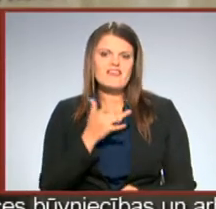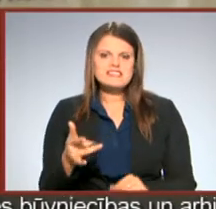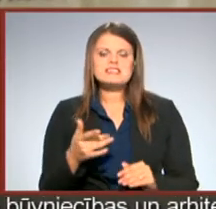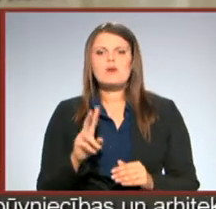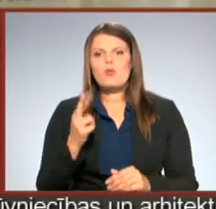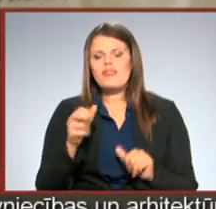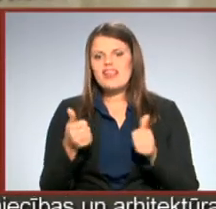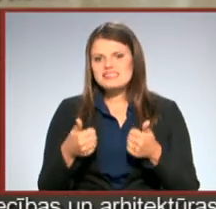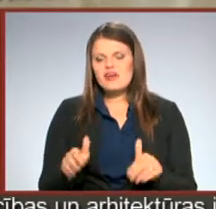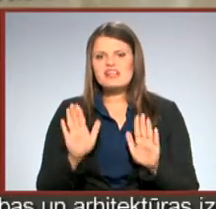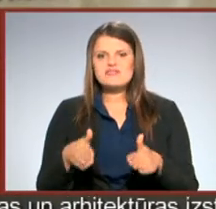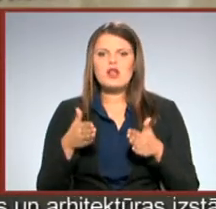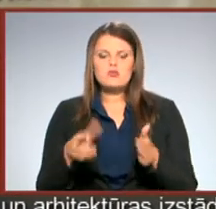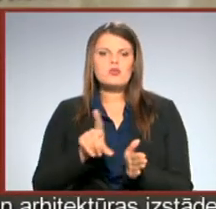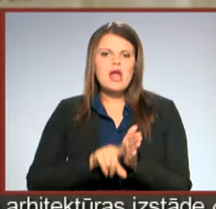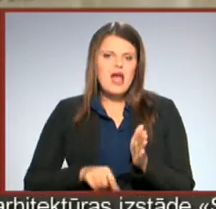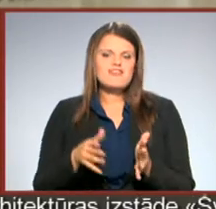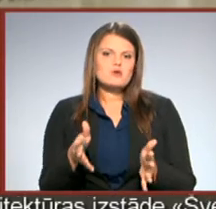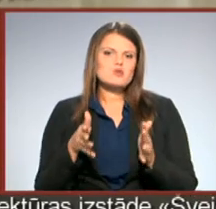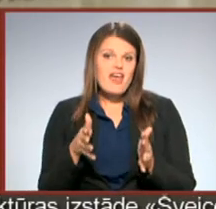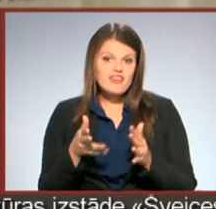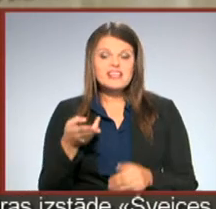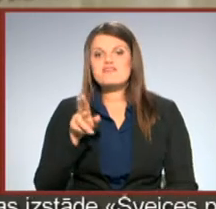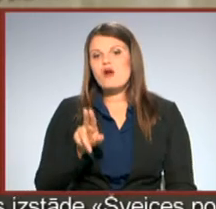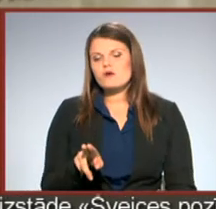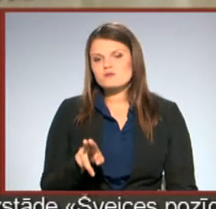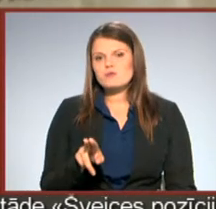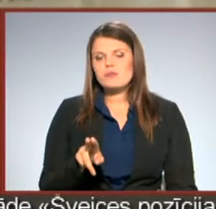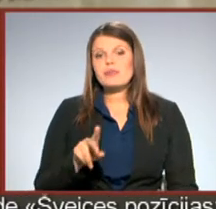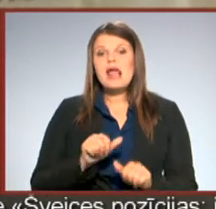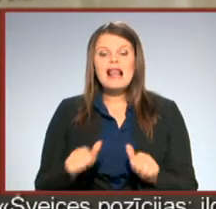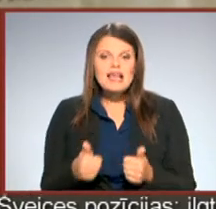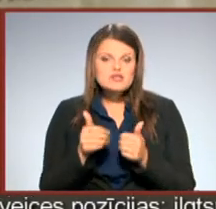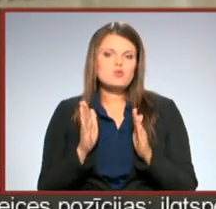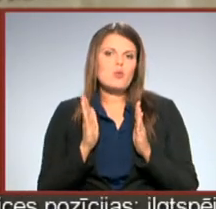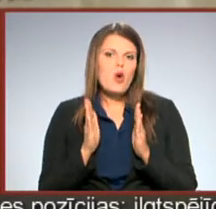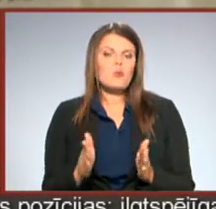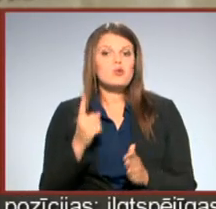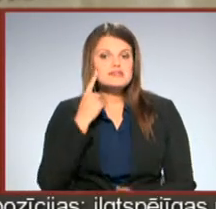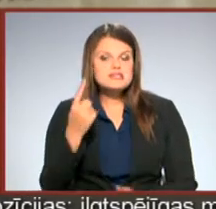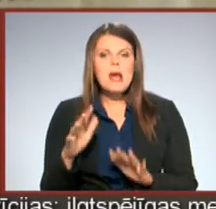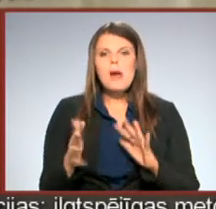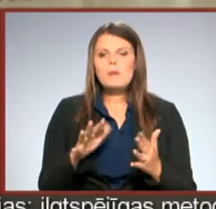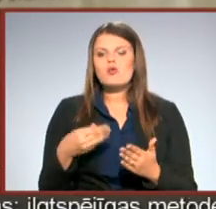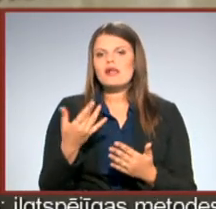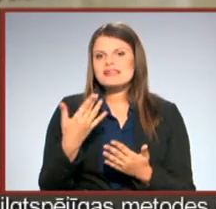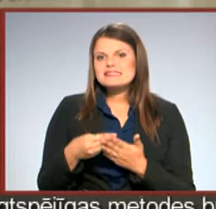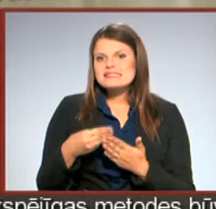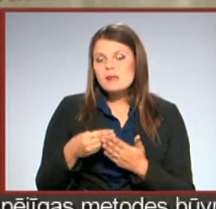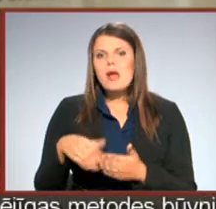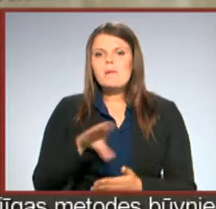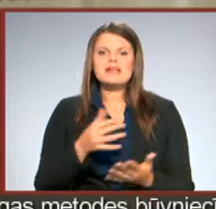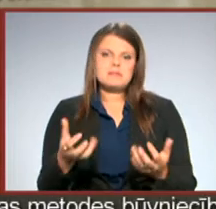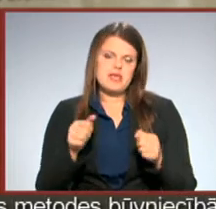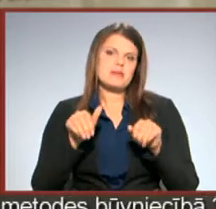ka otrais variants varētu būt lētāks un efektīvāks, un līdz ko būs zinām aptuvenie cipari, tā mēs vēl